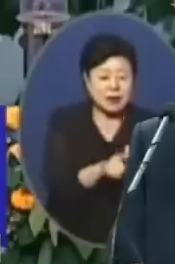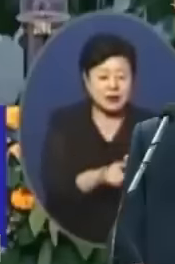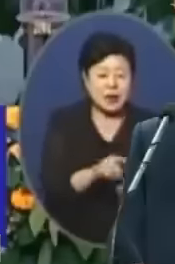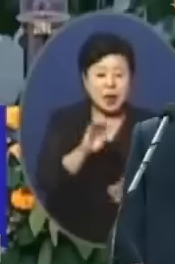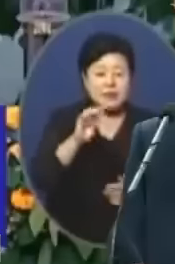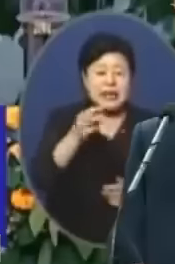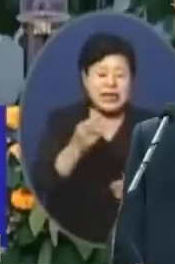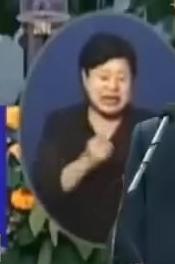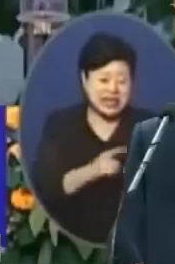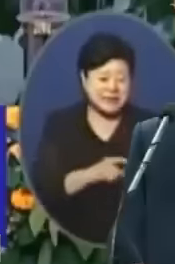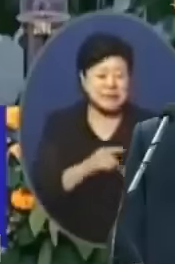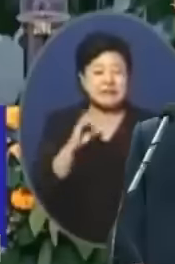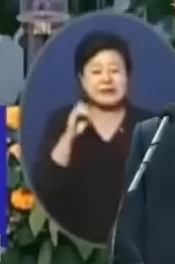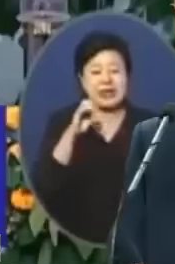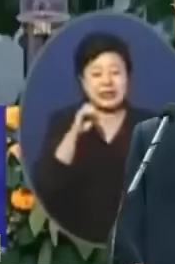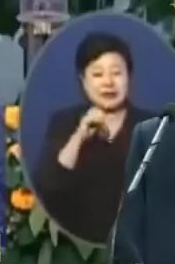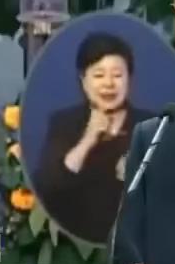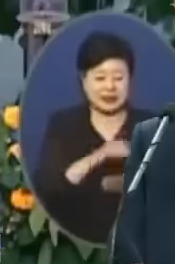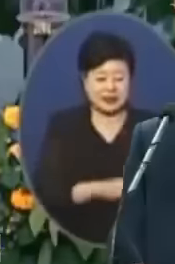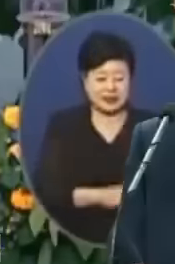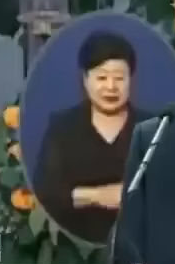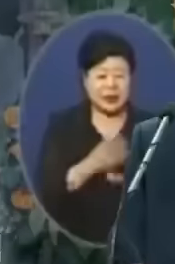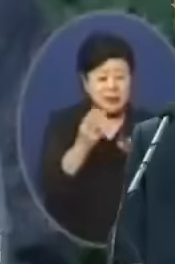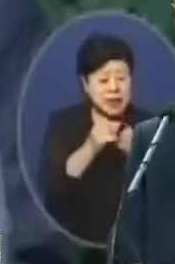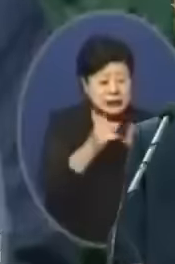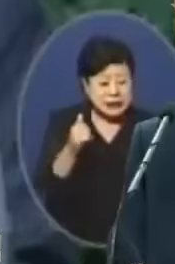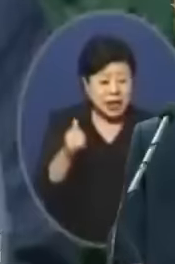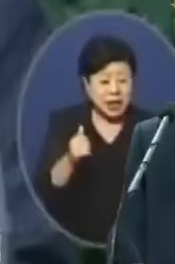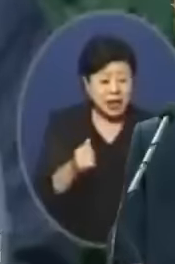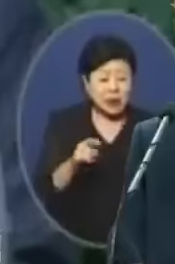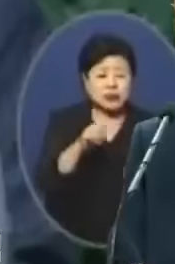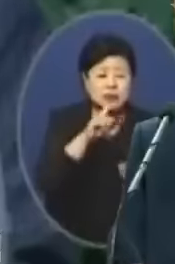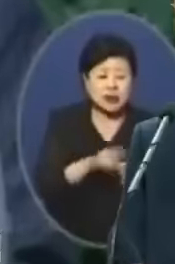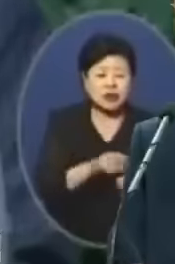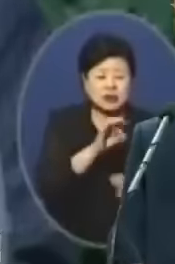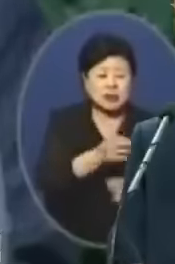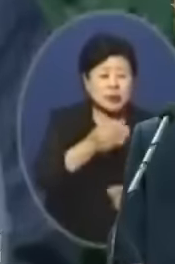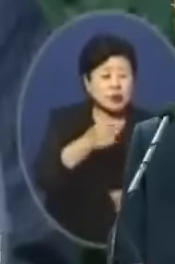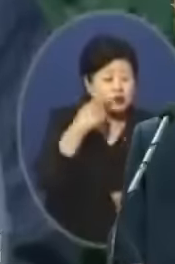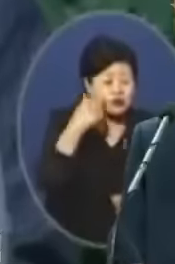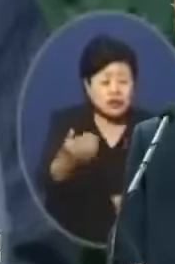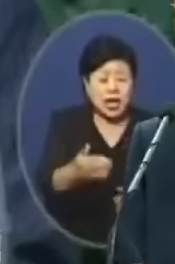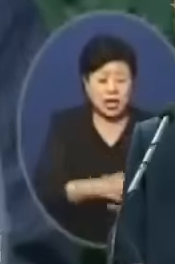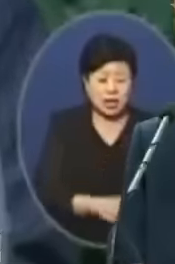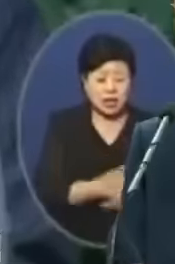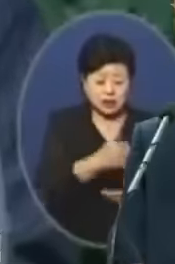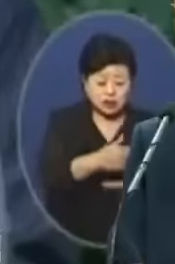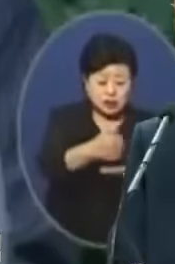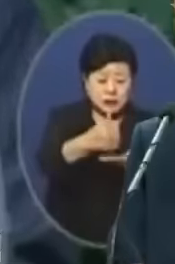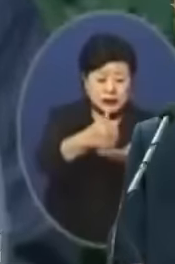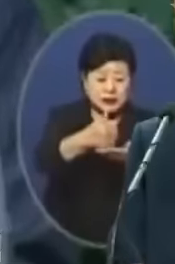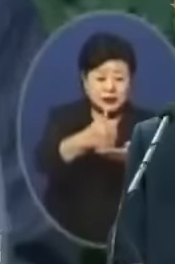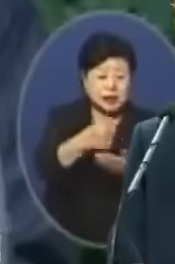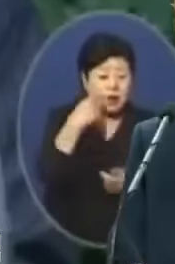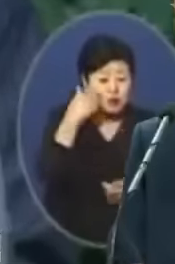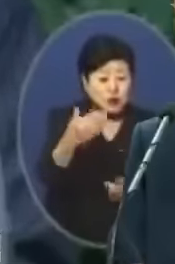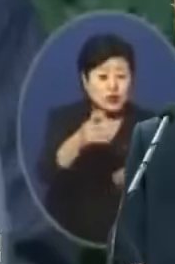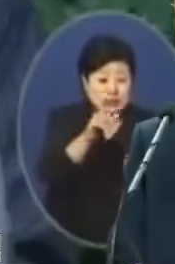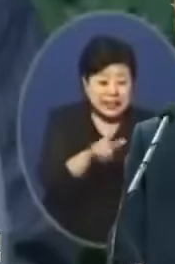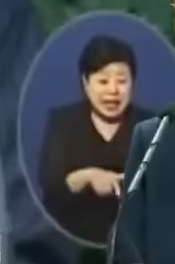하심이라. 이 많은 군중을 어디에서 떡을 사서 먹이겠냐 주님이 물으실